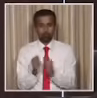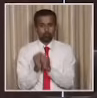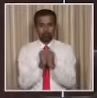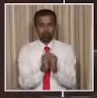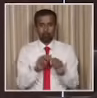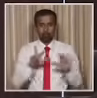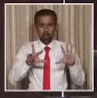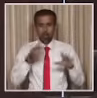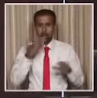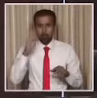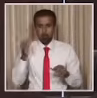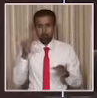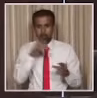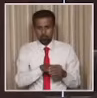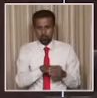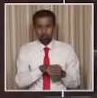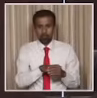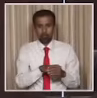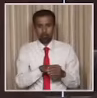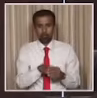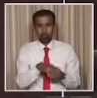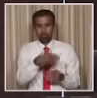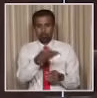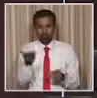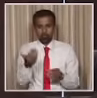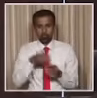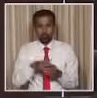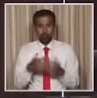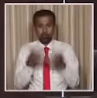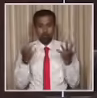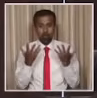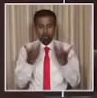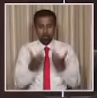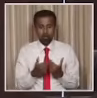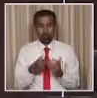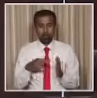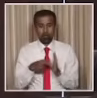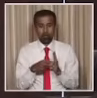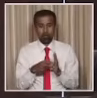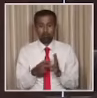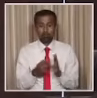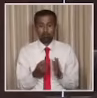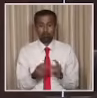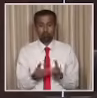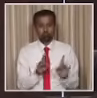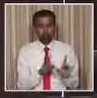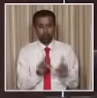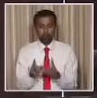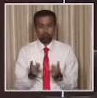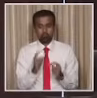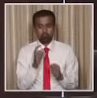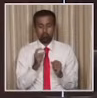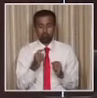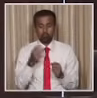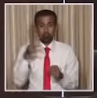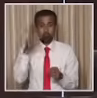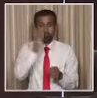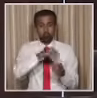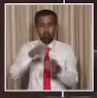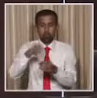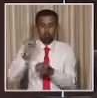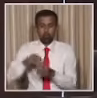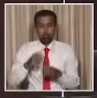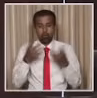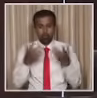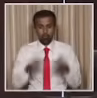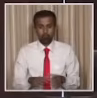ata pas katte gatta, ubudu malah membantu gatta. Visal permainan, merate arti kita kelewend, awasi tahu mukadde mukutnya, ara kan ulu gede purola, tentang malah